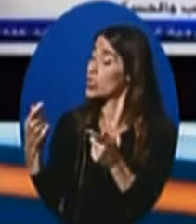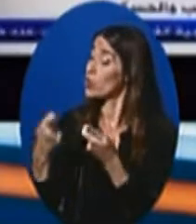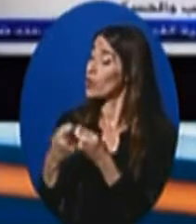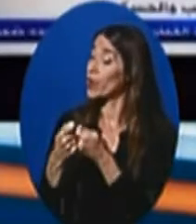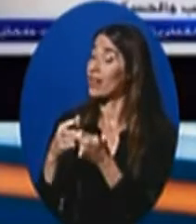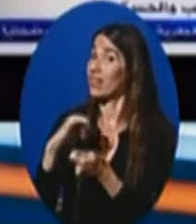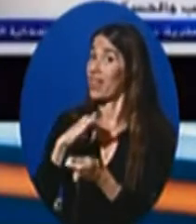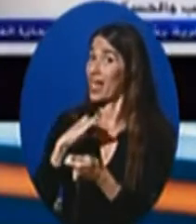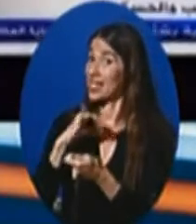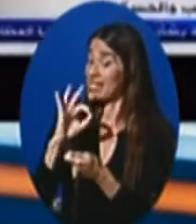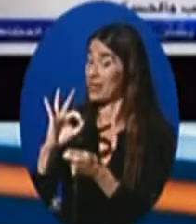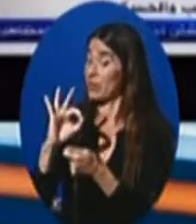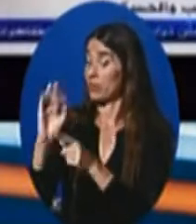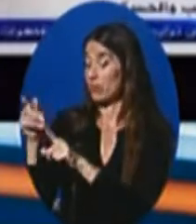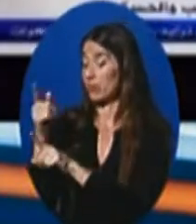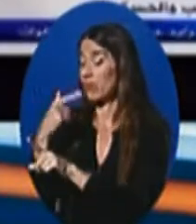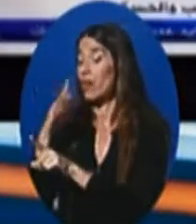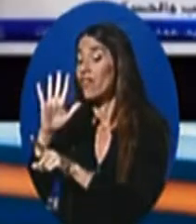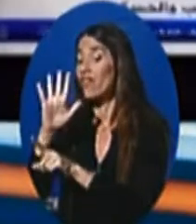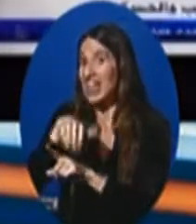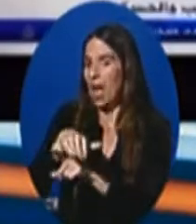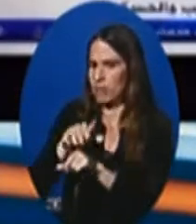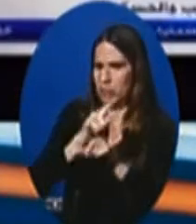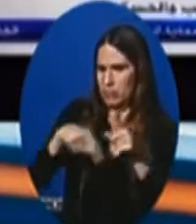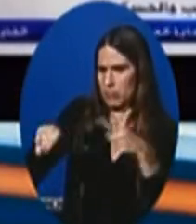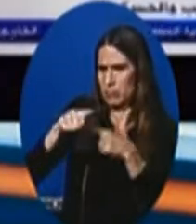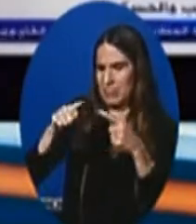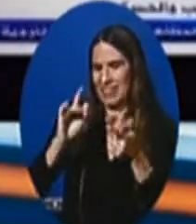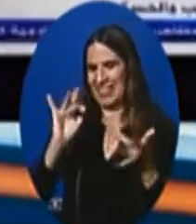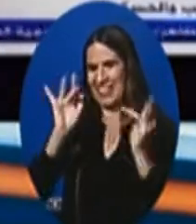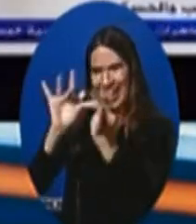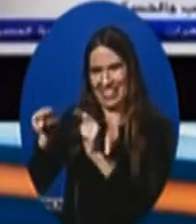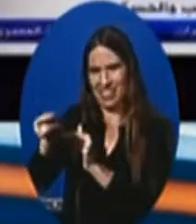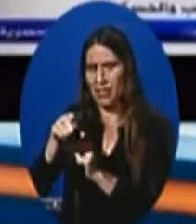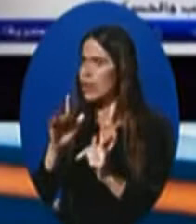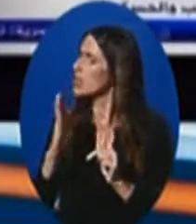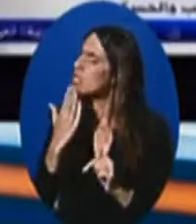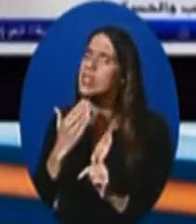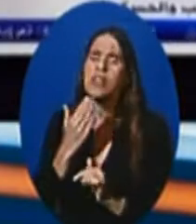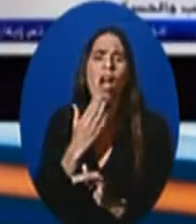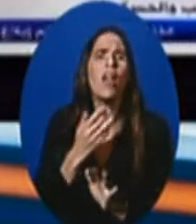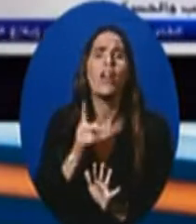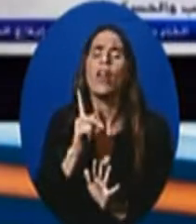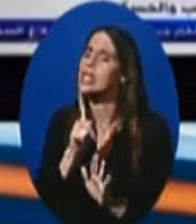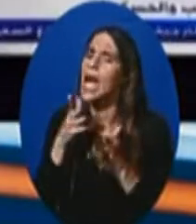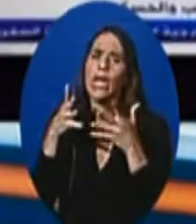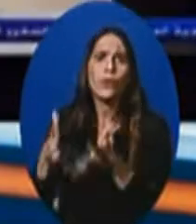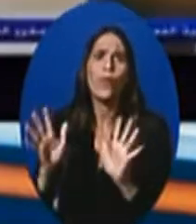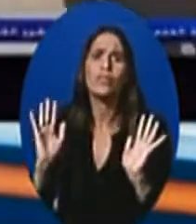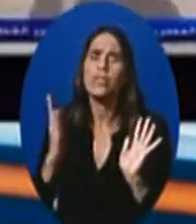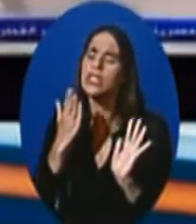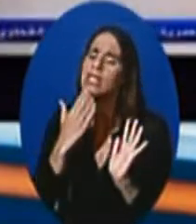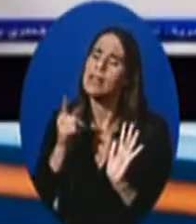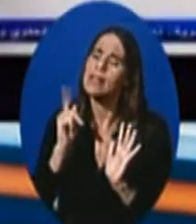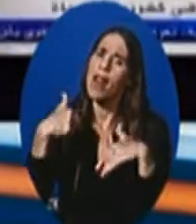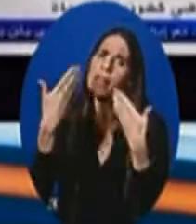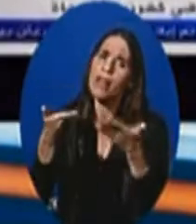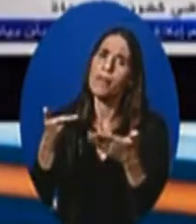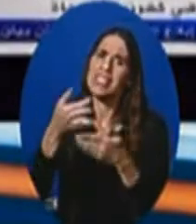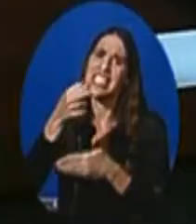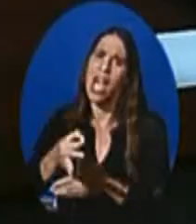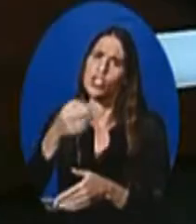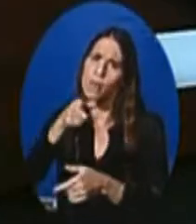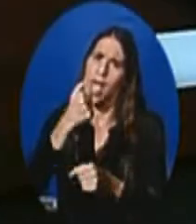מול החמאס, גם מול דאעש ואנסאר בית אל-מקדס וארגונים כאלה. ישראל לא צריכה לתקוף, צריכה להניח להם לעשות את העבודה. בסיני.